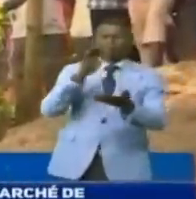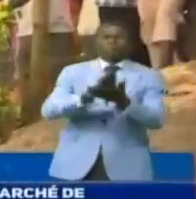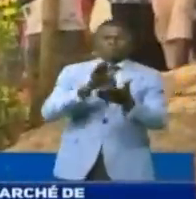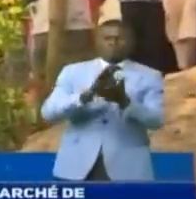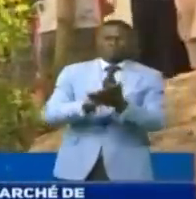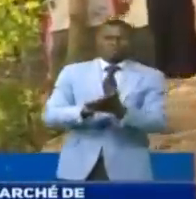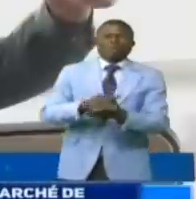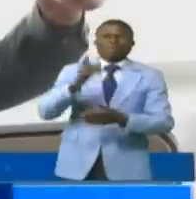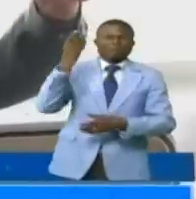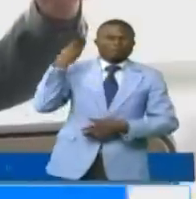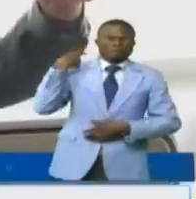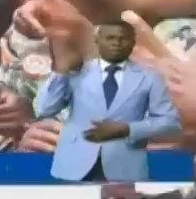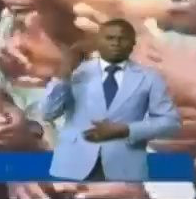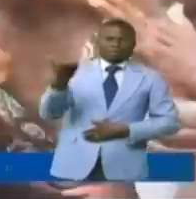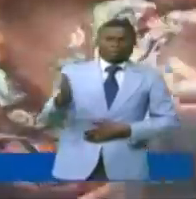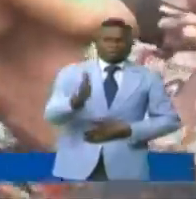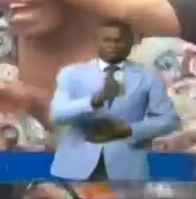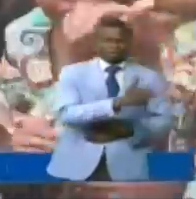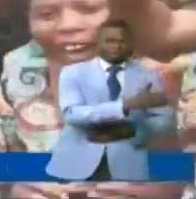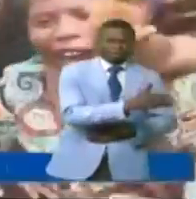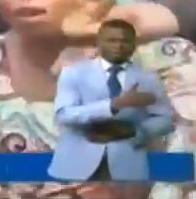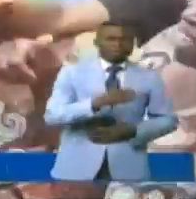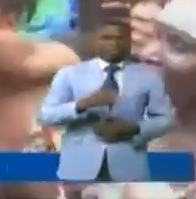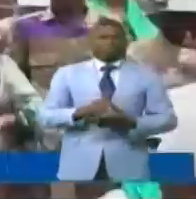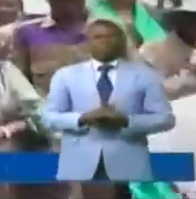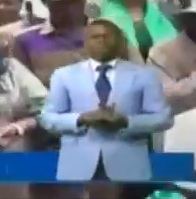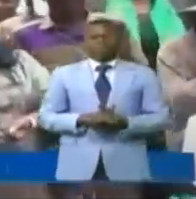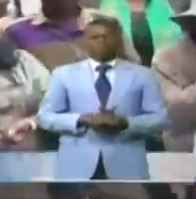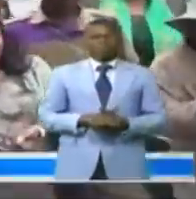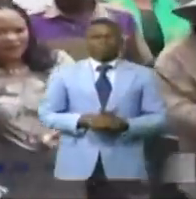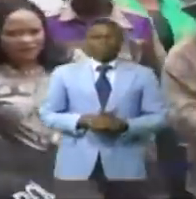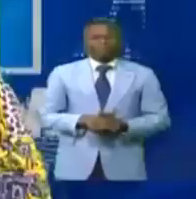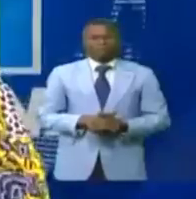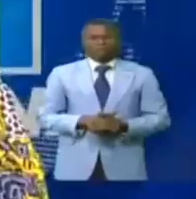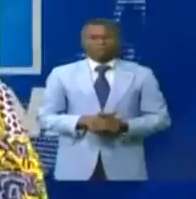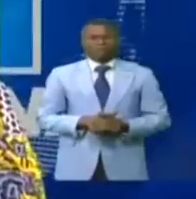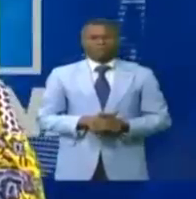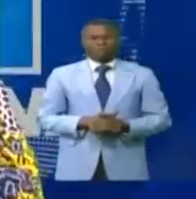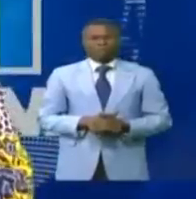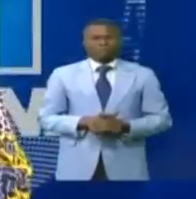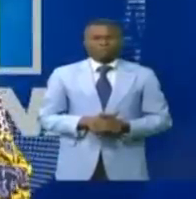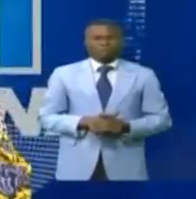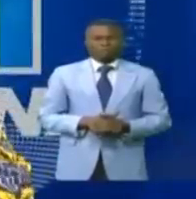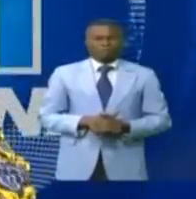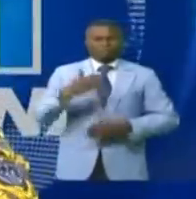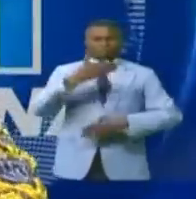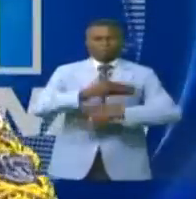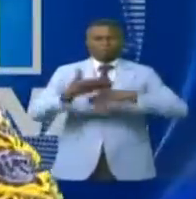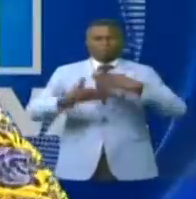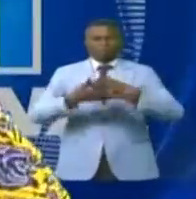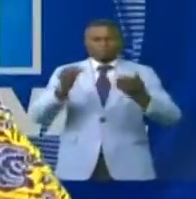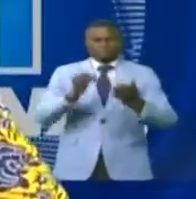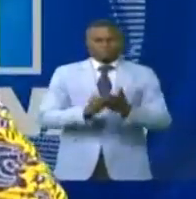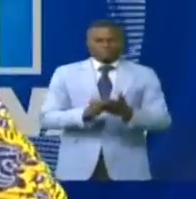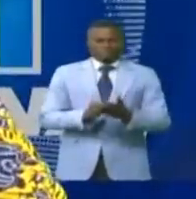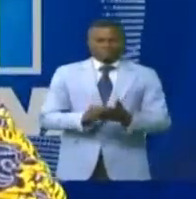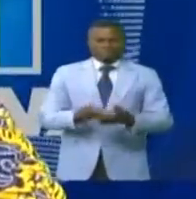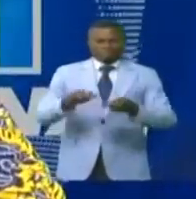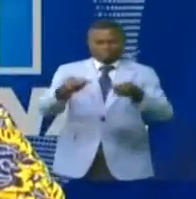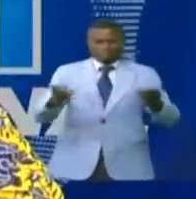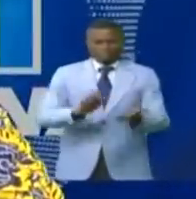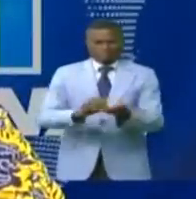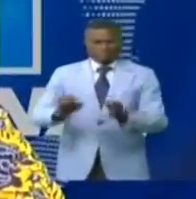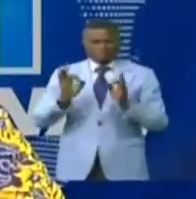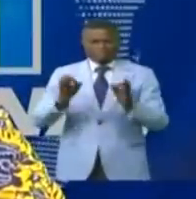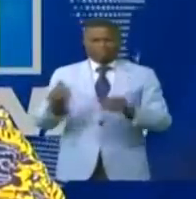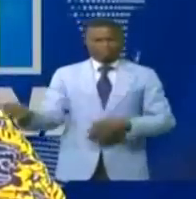le bienfaiteur, pour dire toute leur adhésion aux initiatives du bienfaiteur. Infrastructure encore, de nouvelles salles de classe et